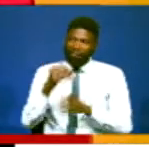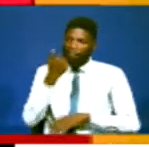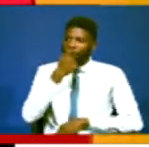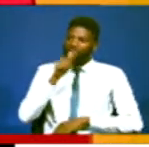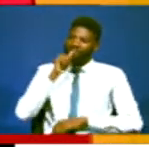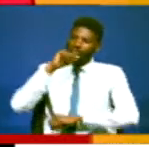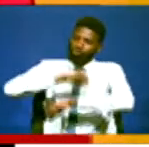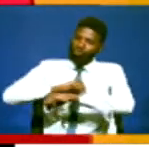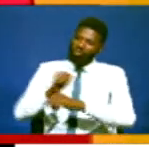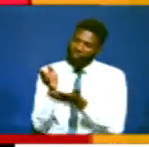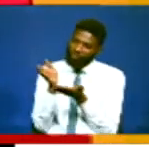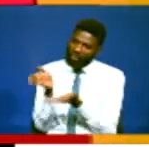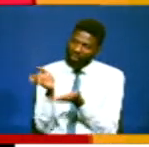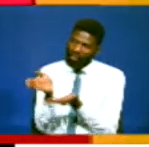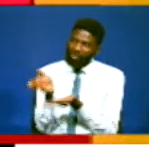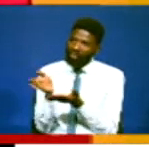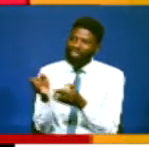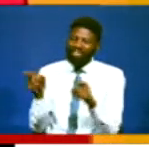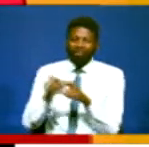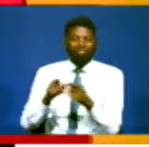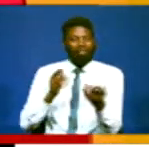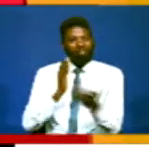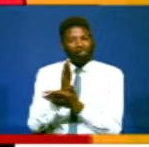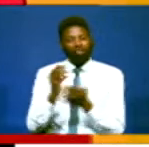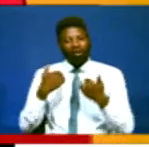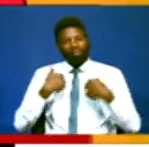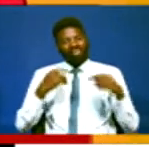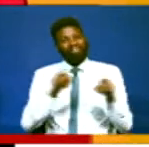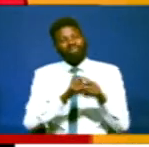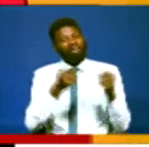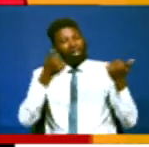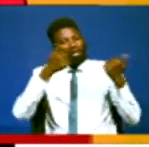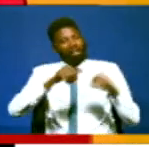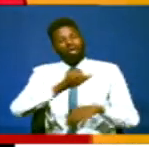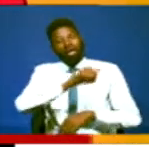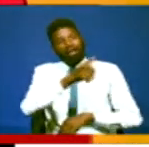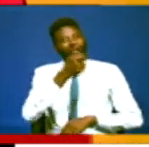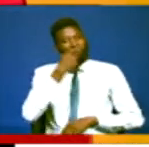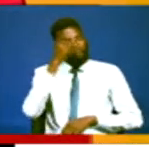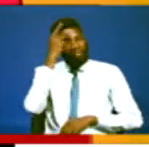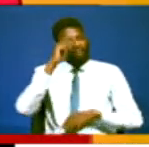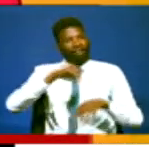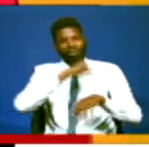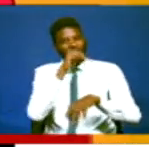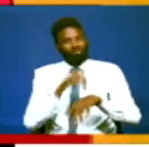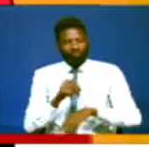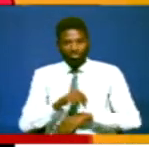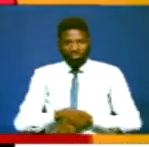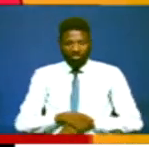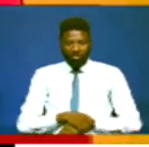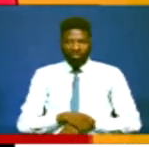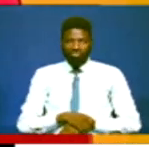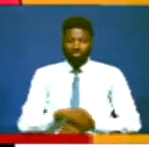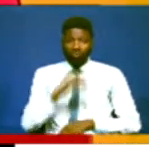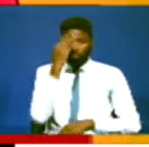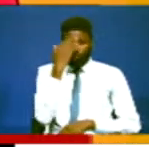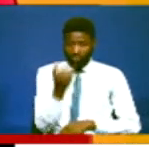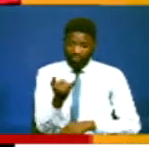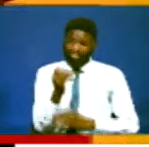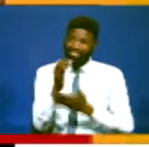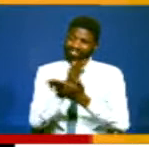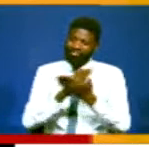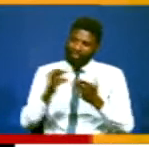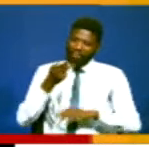pale wana haki sawa na mzazi yeyote katika taifa. Mm-hmm. Si kupenda, kwa sababu utapata kuna baadhi ya